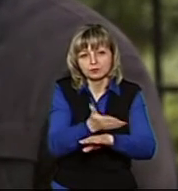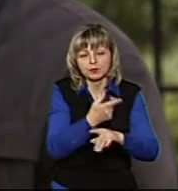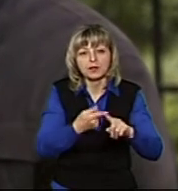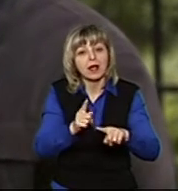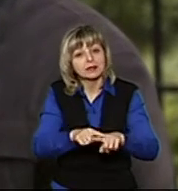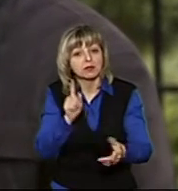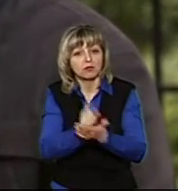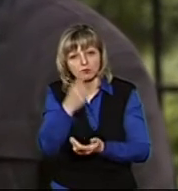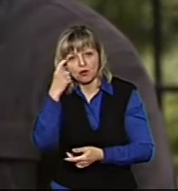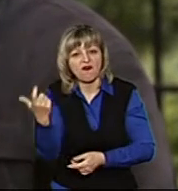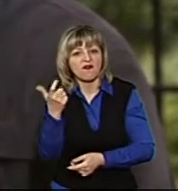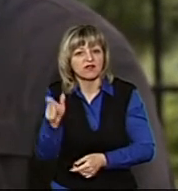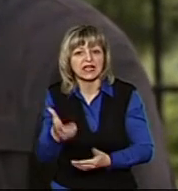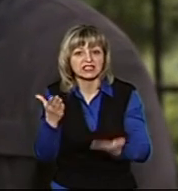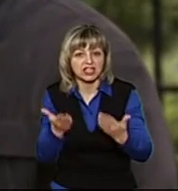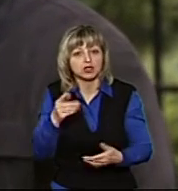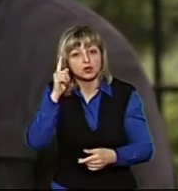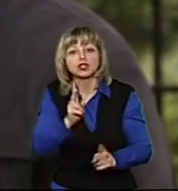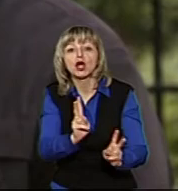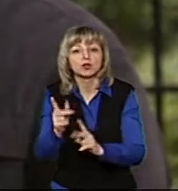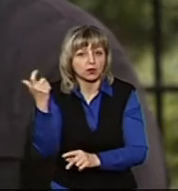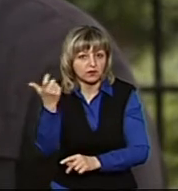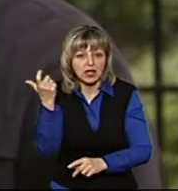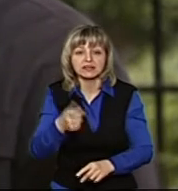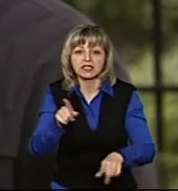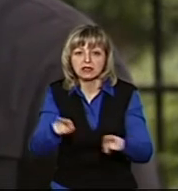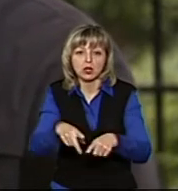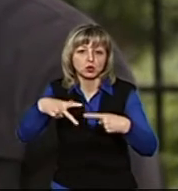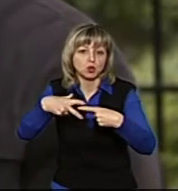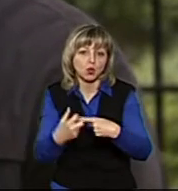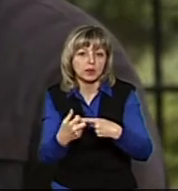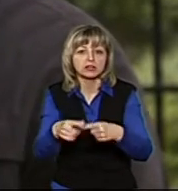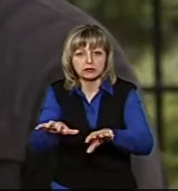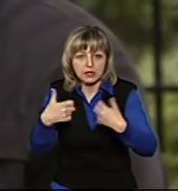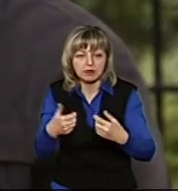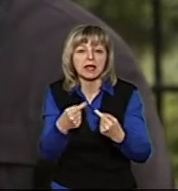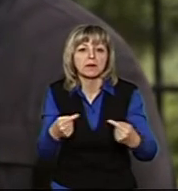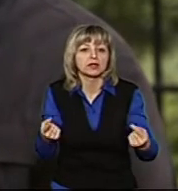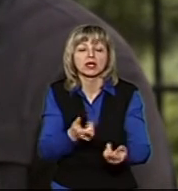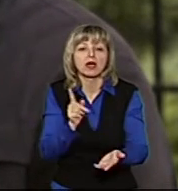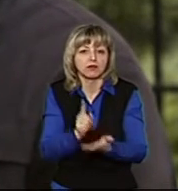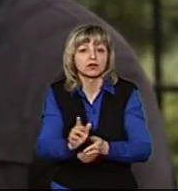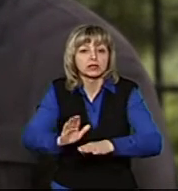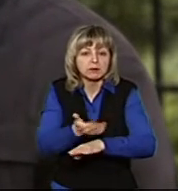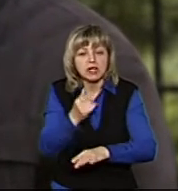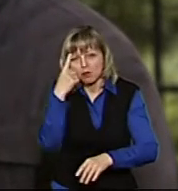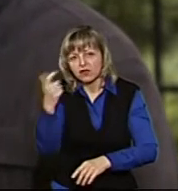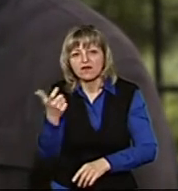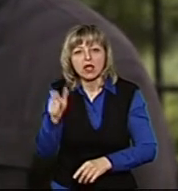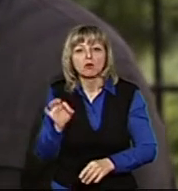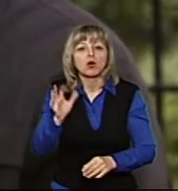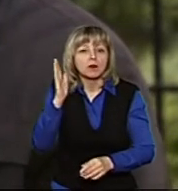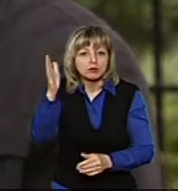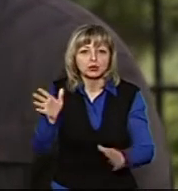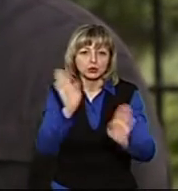про це власника, якщо він їй відомий, також опломбувати вилучене майно, яке підлягало демонтажу, і повідомити власника про